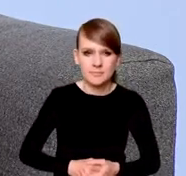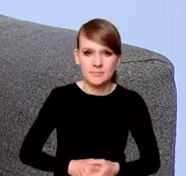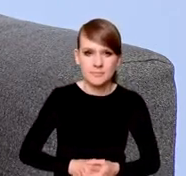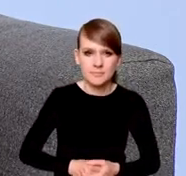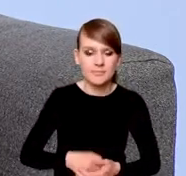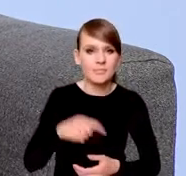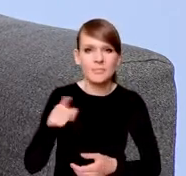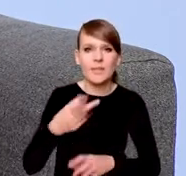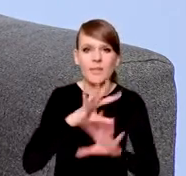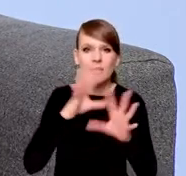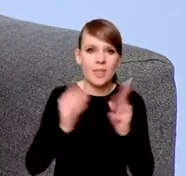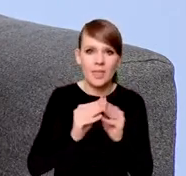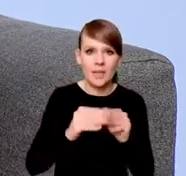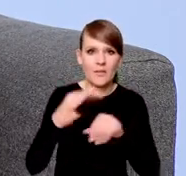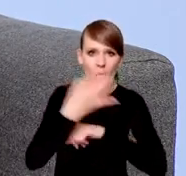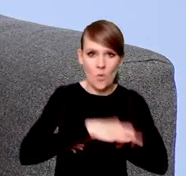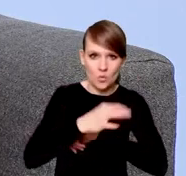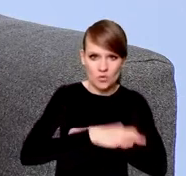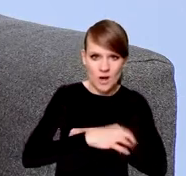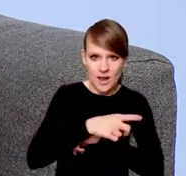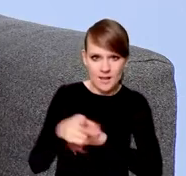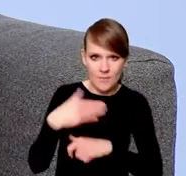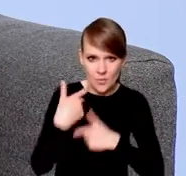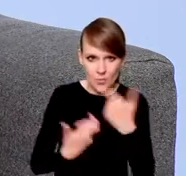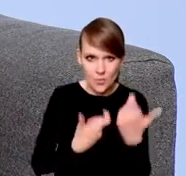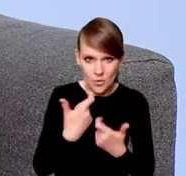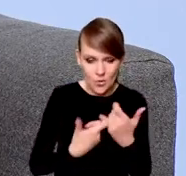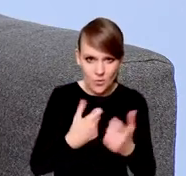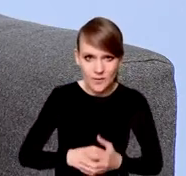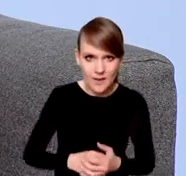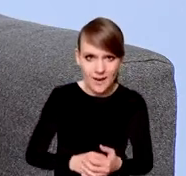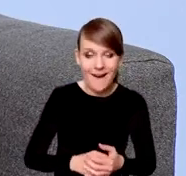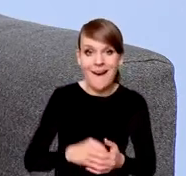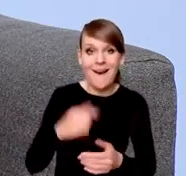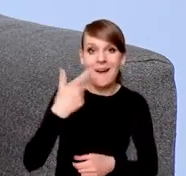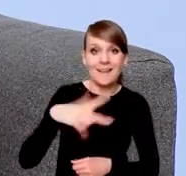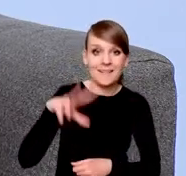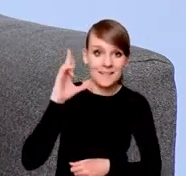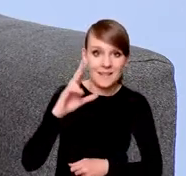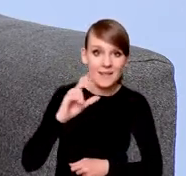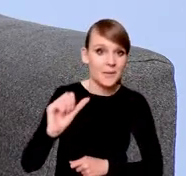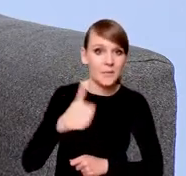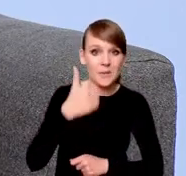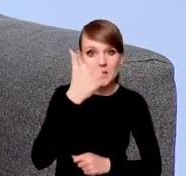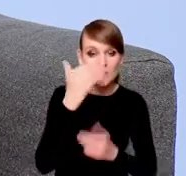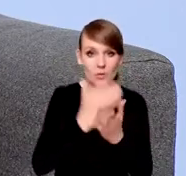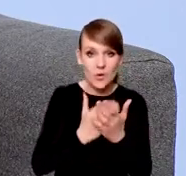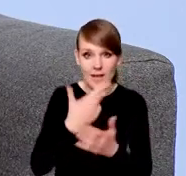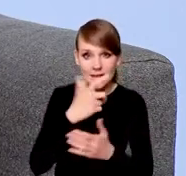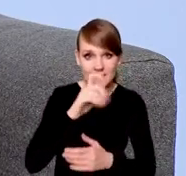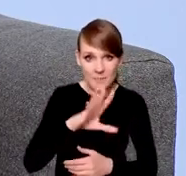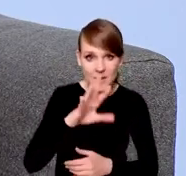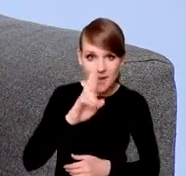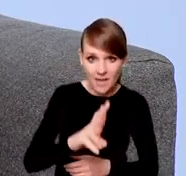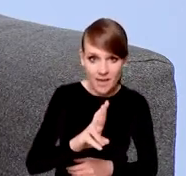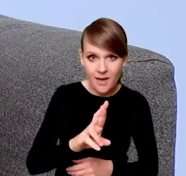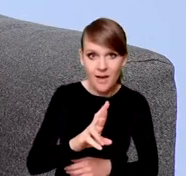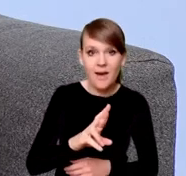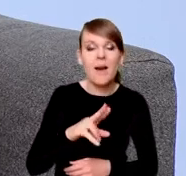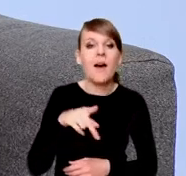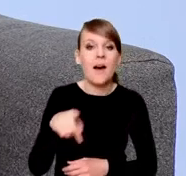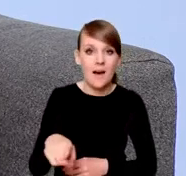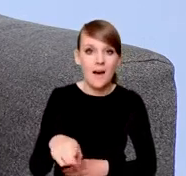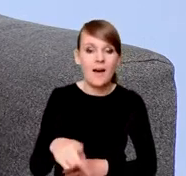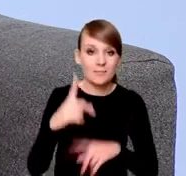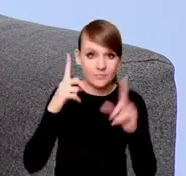to czyniły. Dopiero teraz, kiedy 3 lata temu pierwszy program NCBR-u został otworzony,